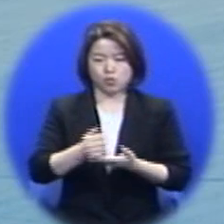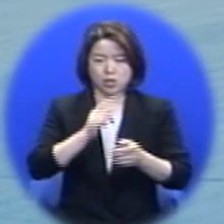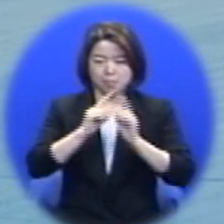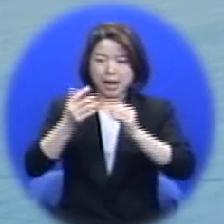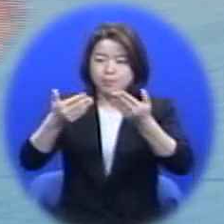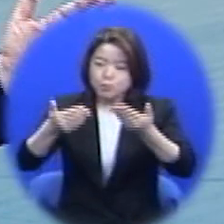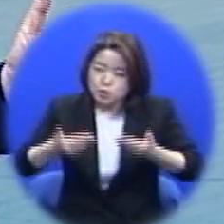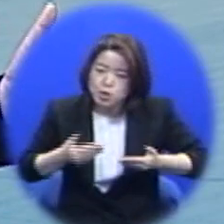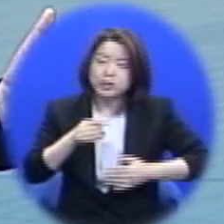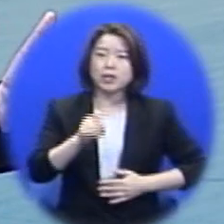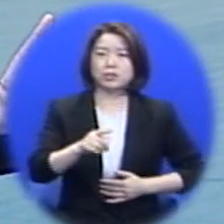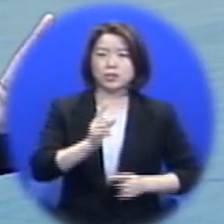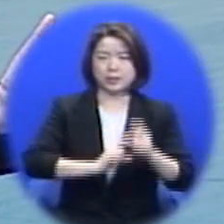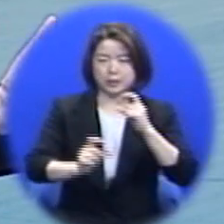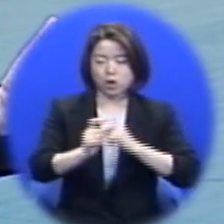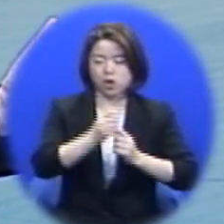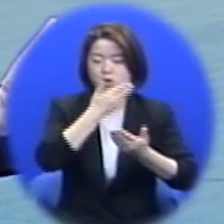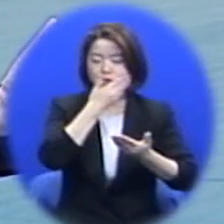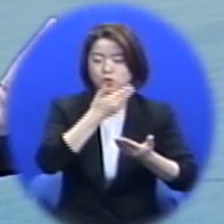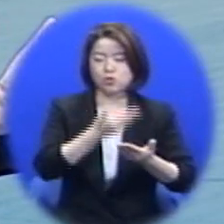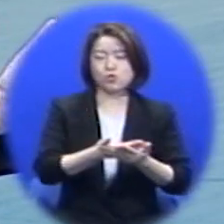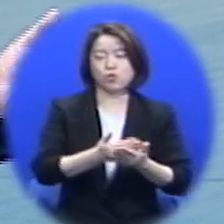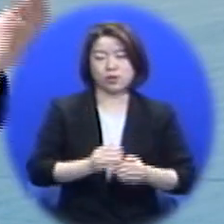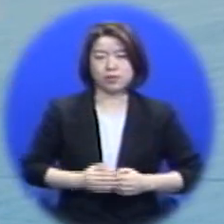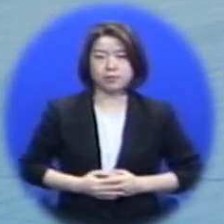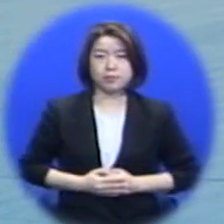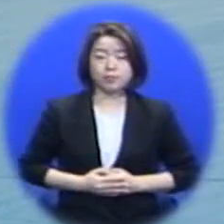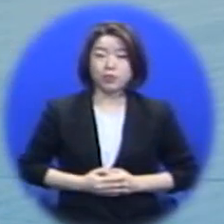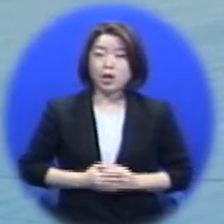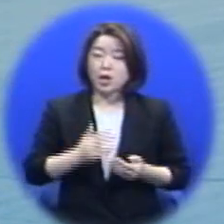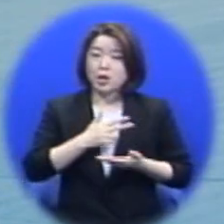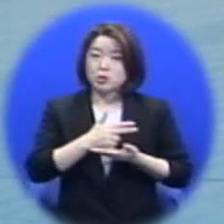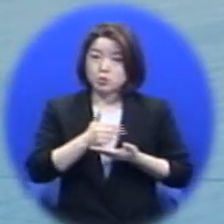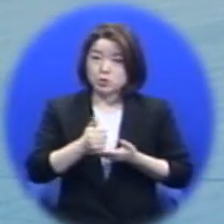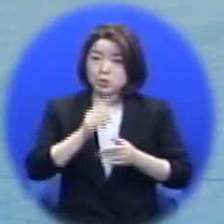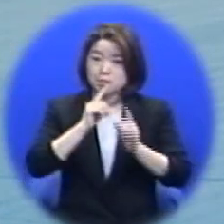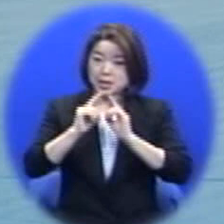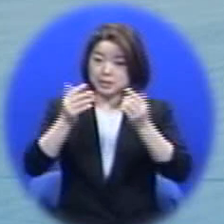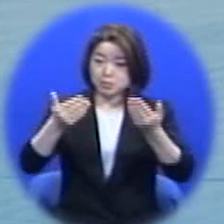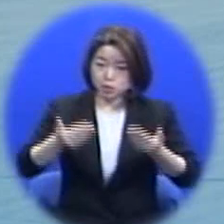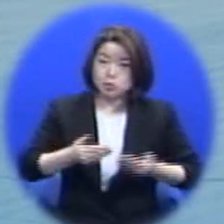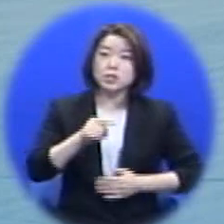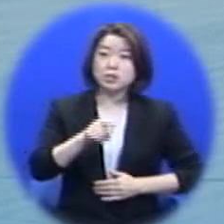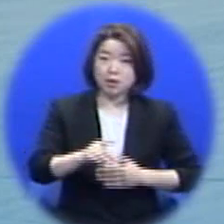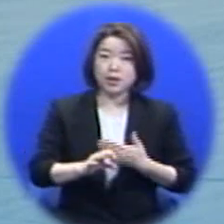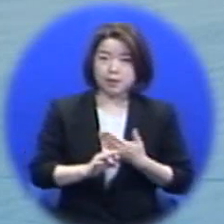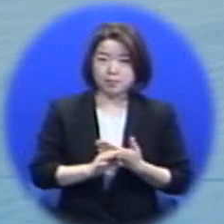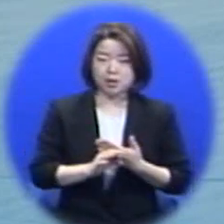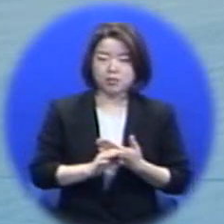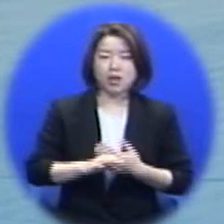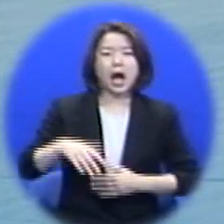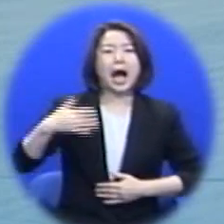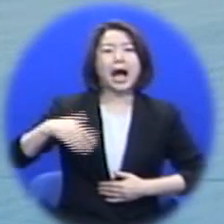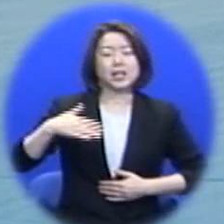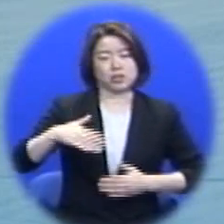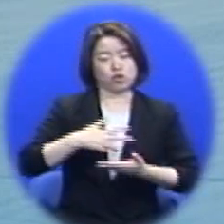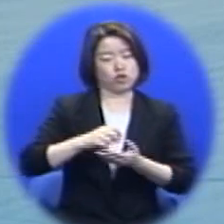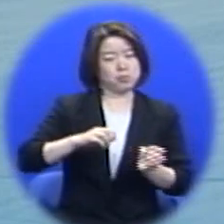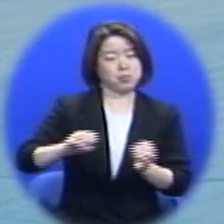게 훨씬 중요한 일입니다. 주님이 말씀하신 거면 아직 주님이 버리지 않았다는